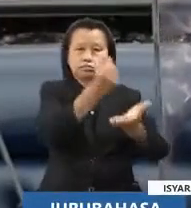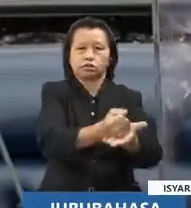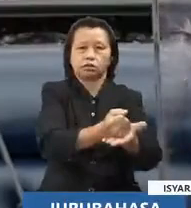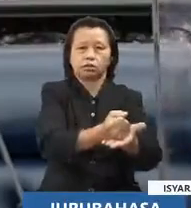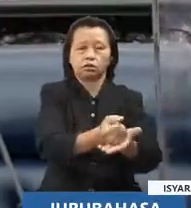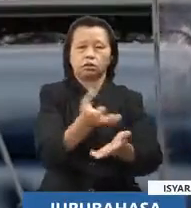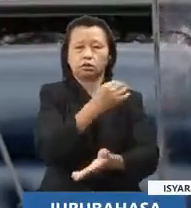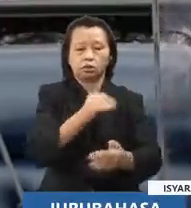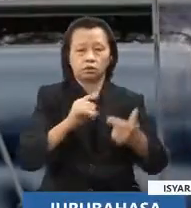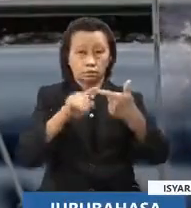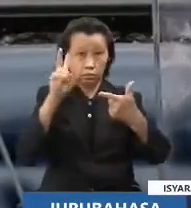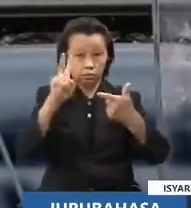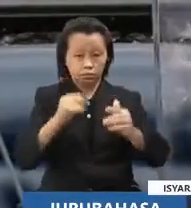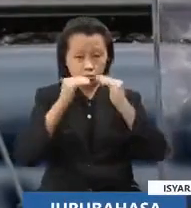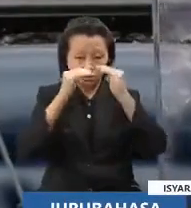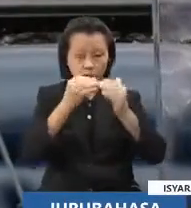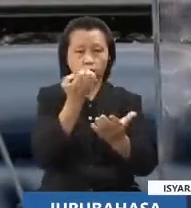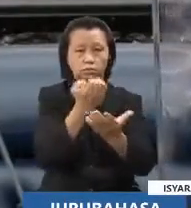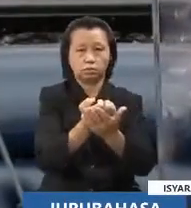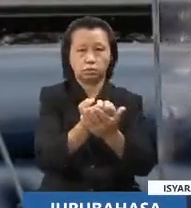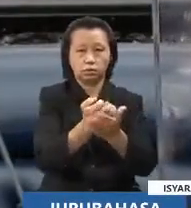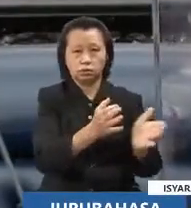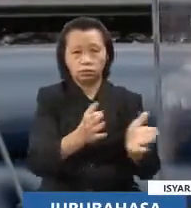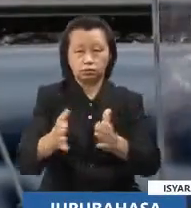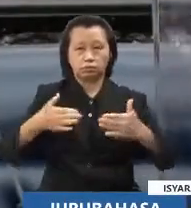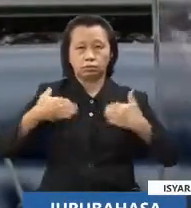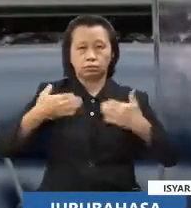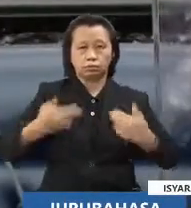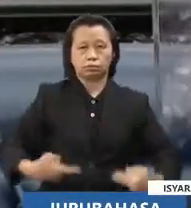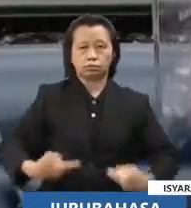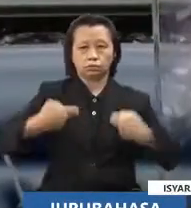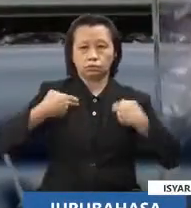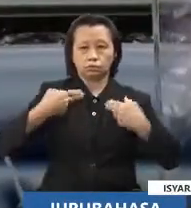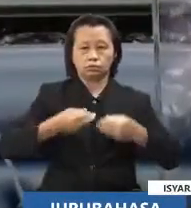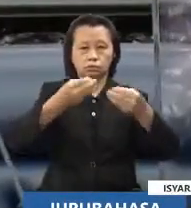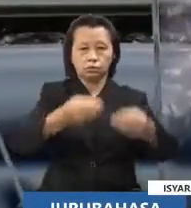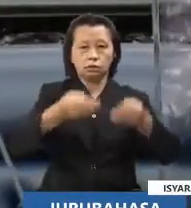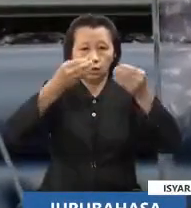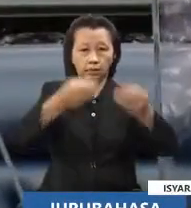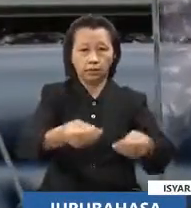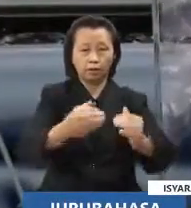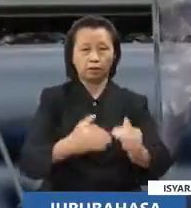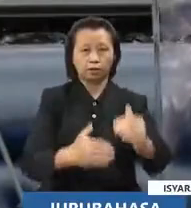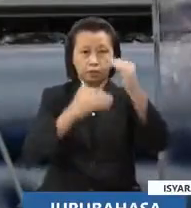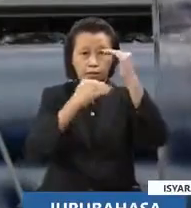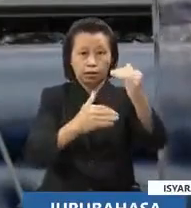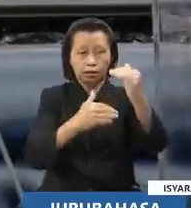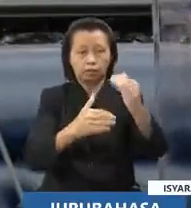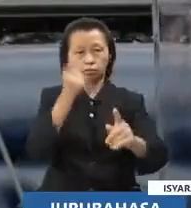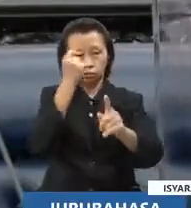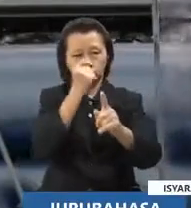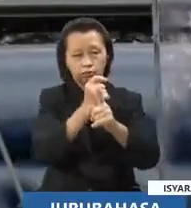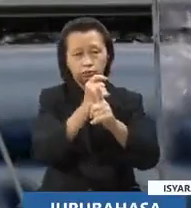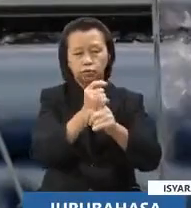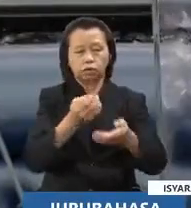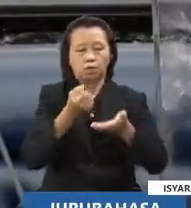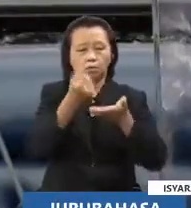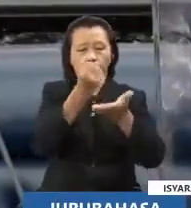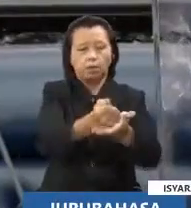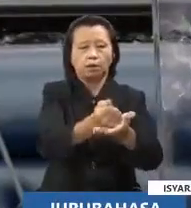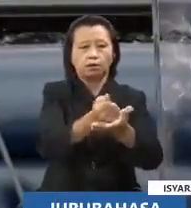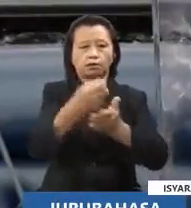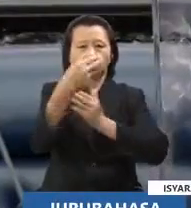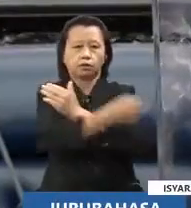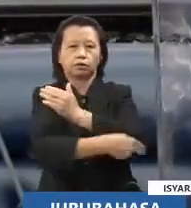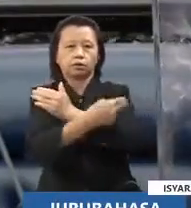berdasarkan tahap pembangunan ekonomi, infrastruktur dan kesejahteraan hidup. Ini dipanggil pemberian tahap yang bertujuan nak membantu negeri-negeri